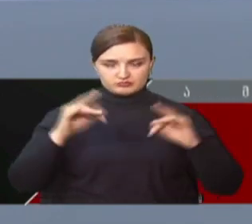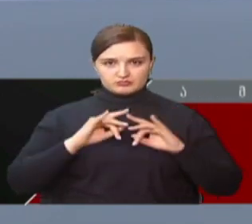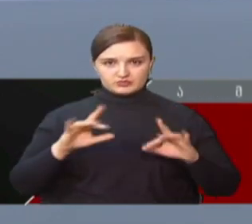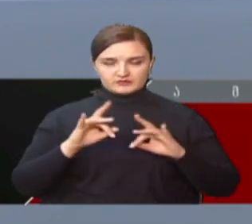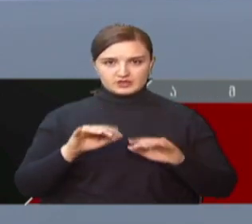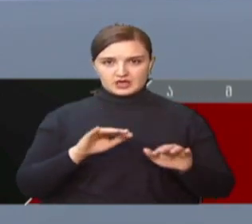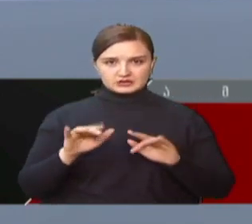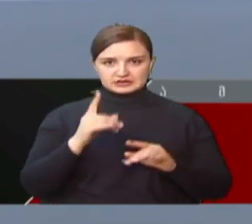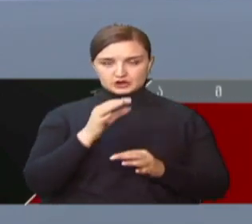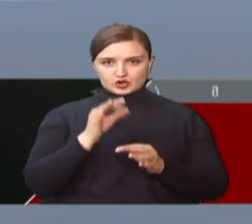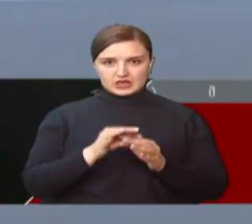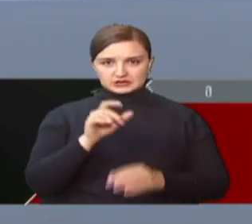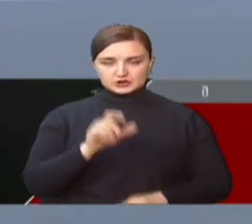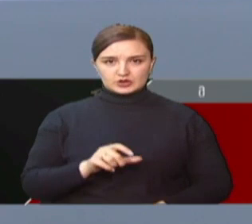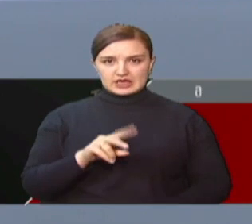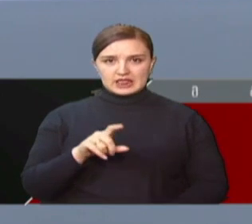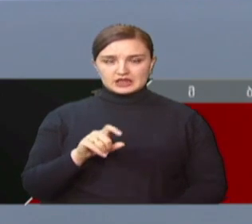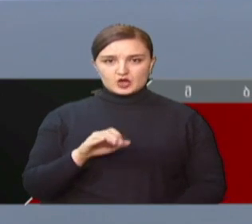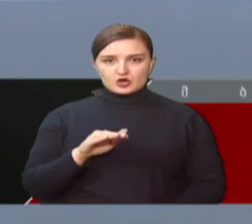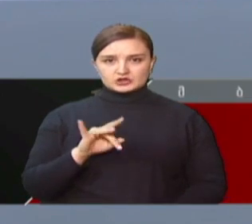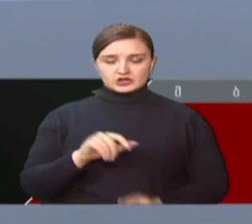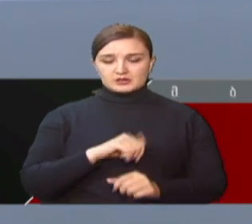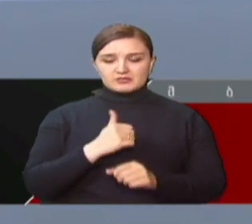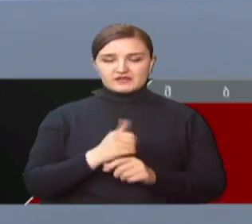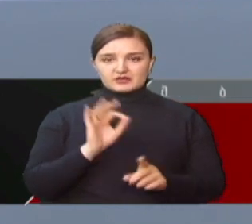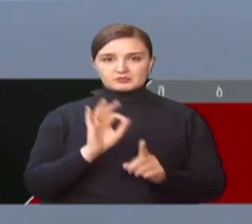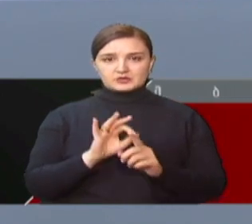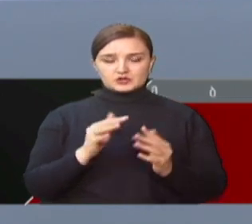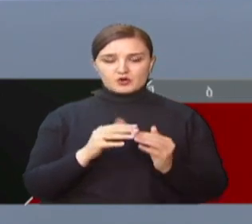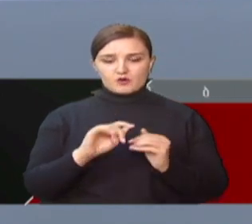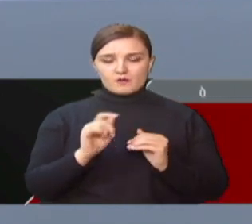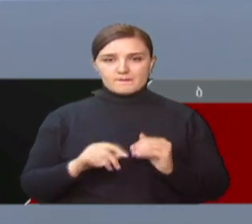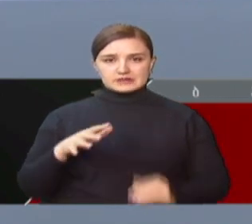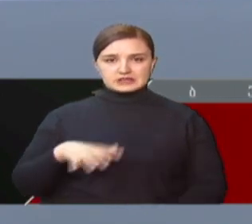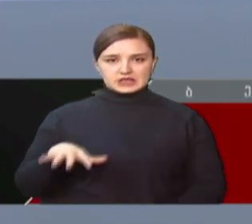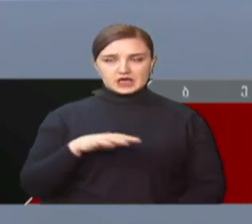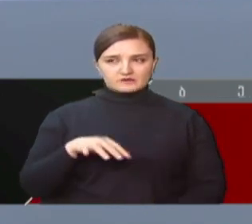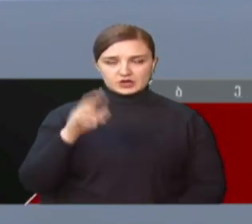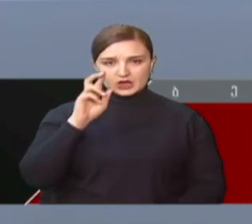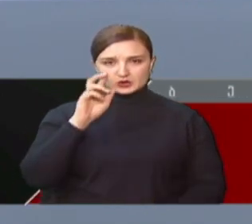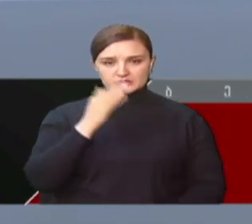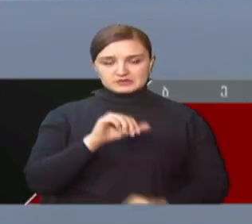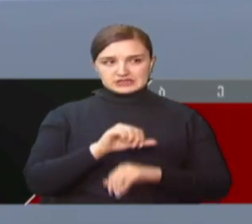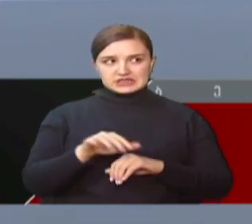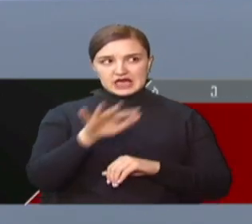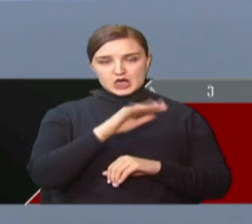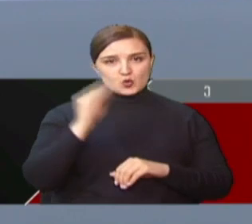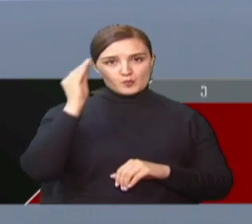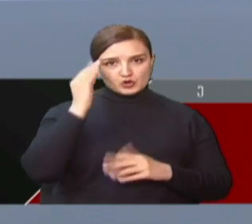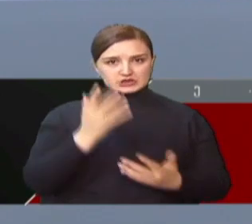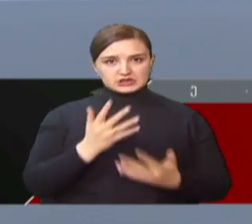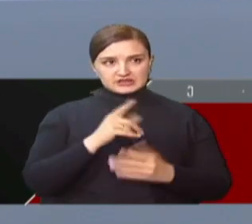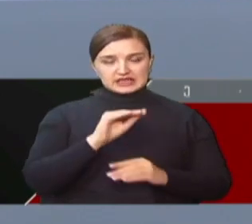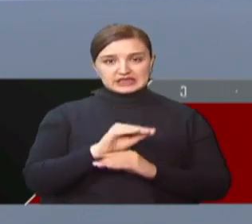ერთ-ერთი ორგანიზატორი ელენე ხოშტარია. აქციის მთავარ მიზნად ომში მყოფი ქვეყნის მიმართ საქართველოს ხელისუფლების საგარეო პოზიციონ რების კრიტიკას